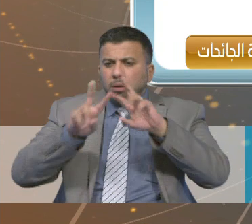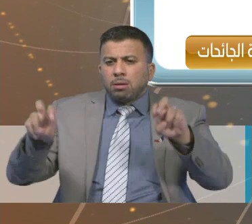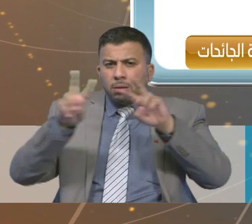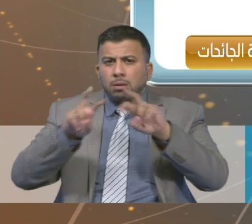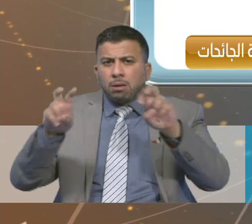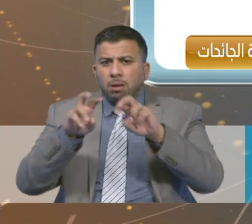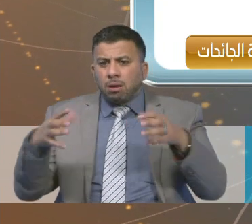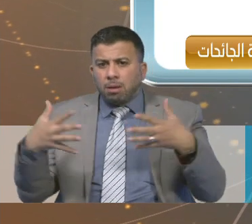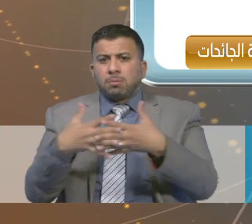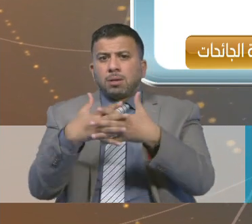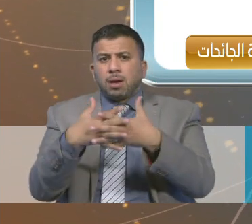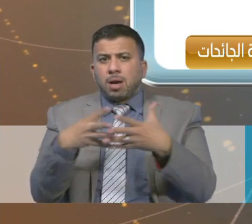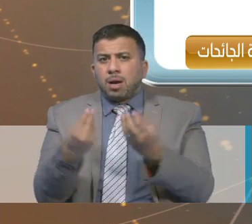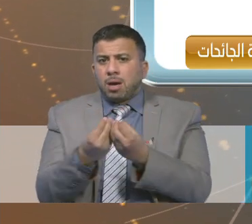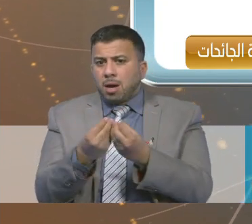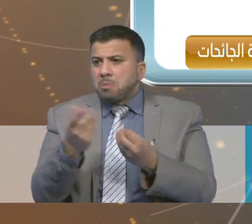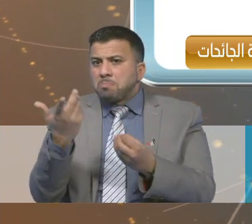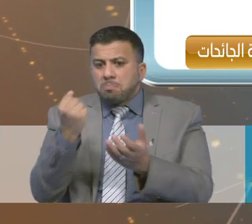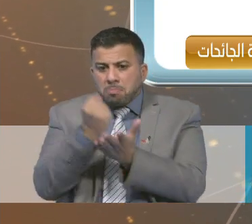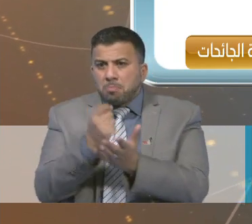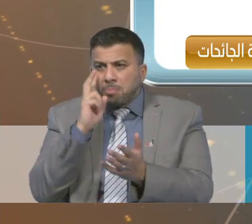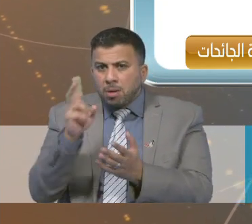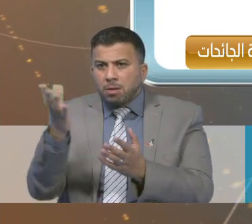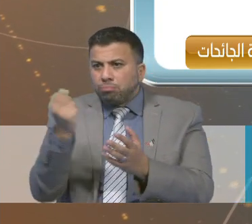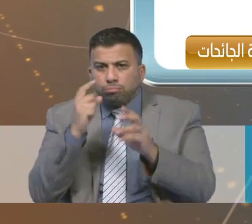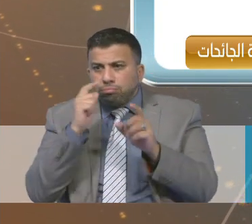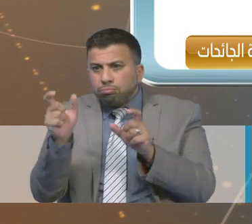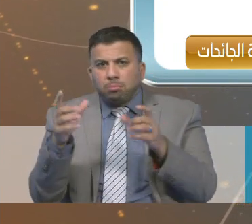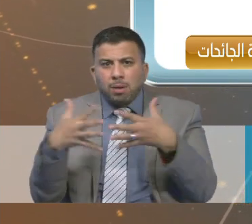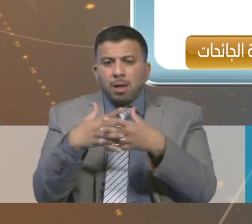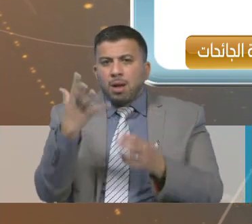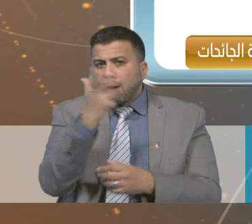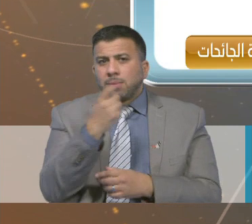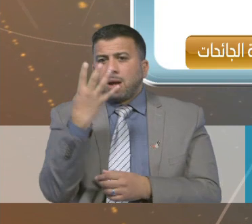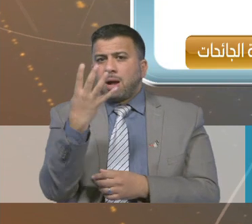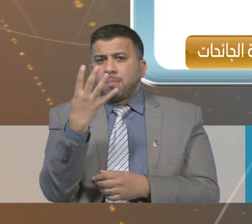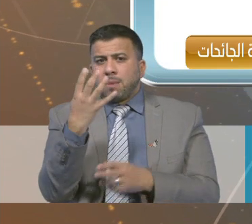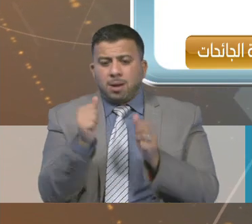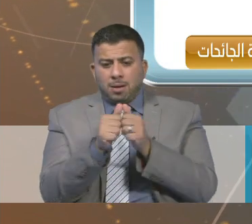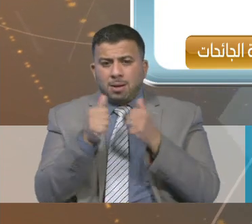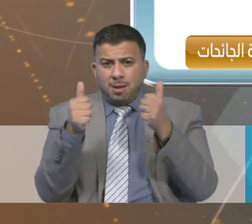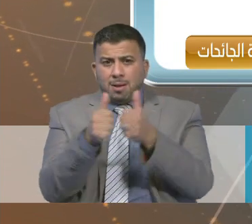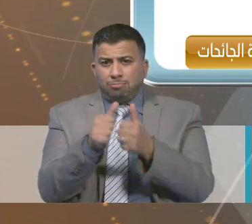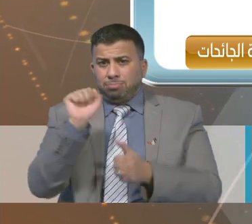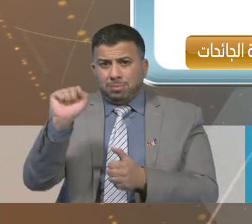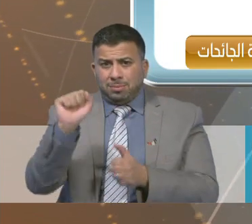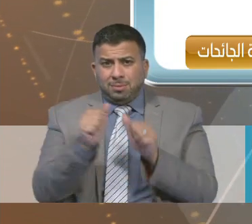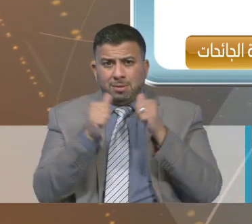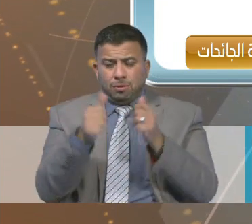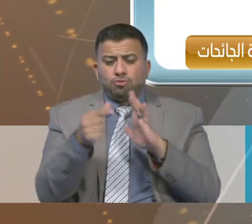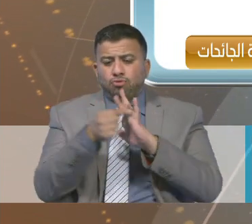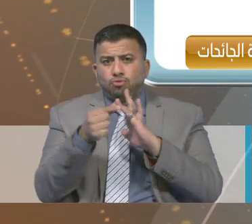المخالطين للحالة الرئيسية، وتم تشخيص 4 أفراد من العائلة،